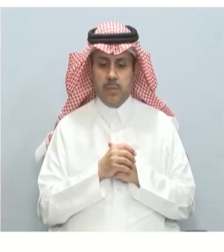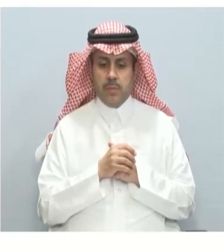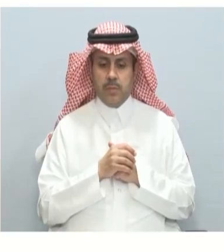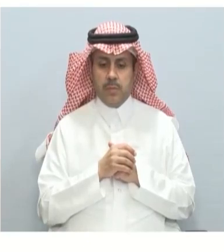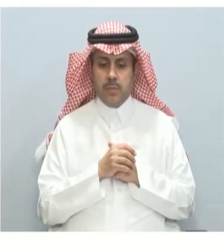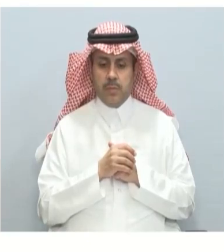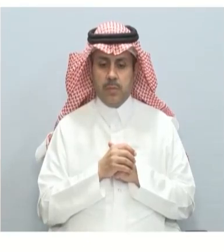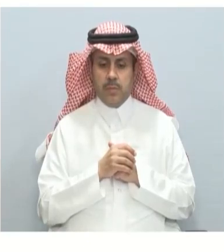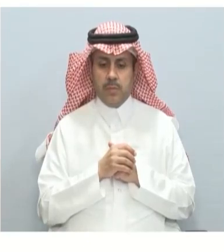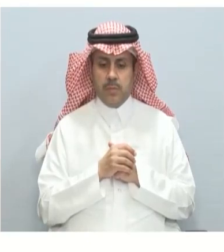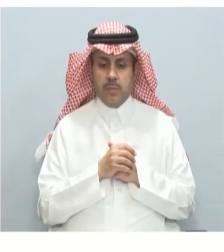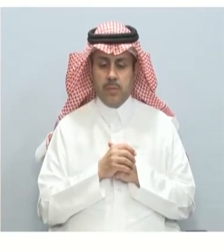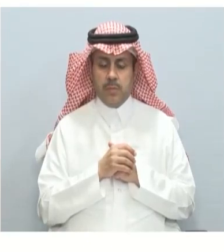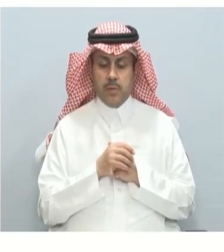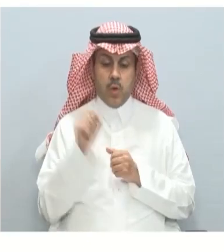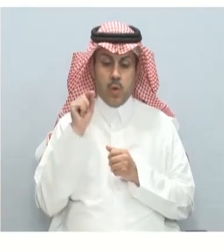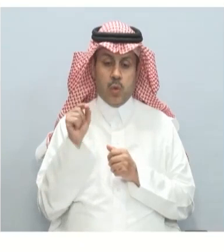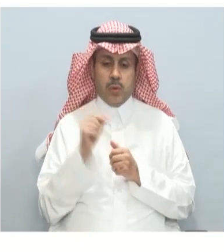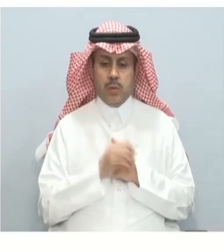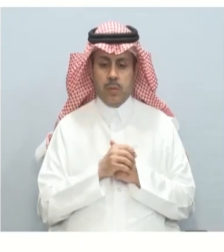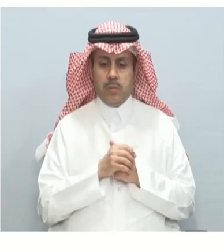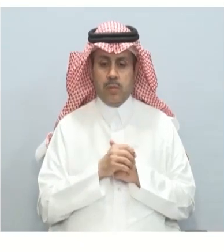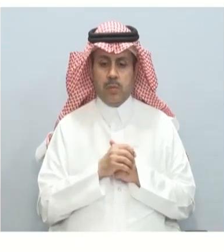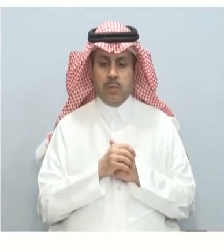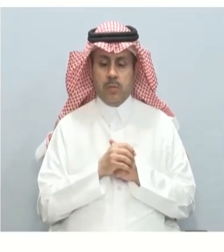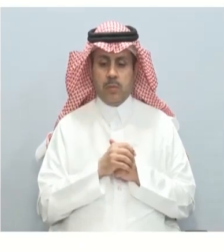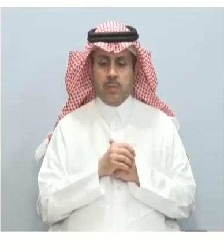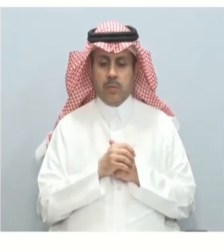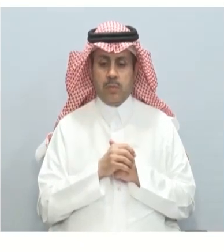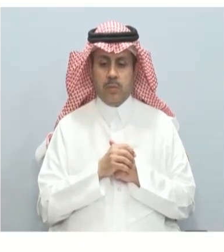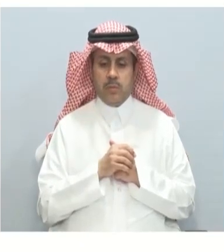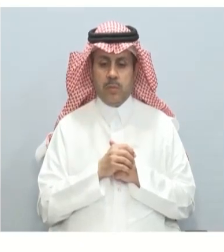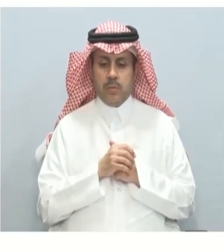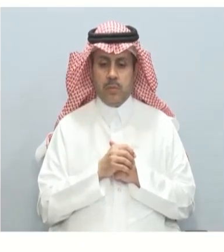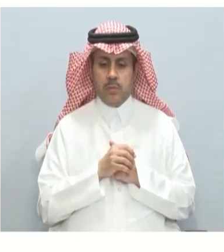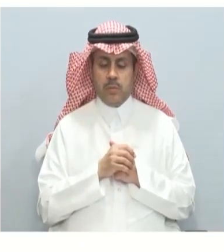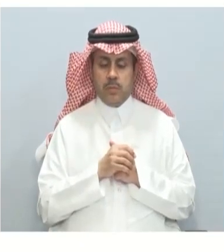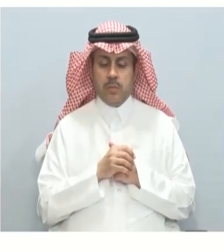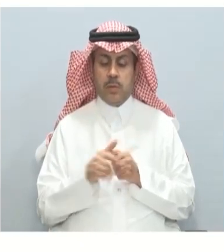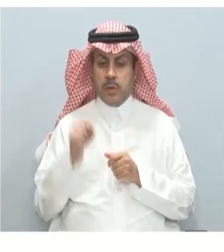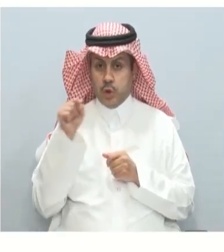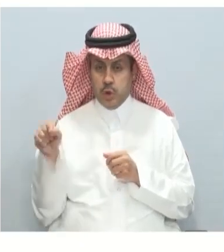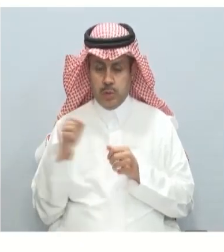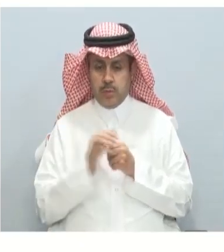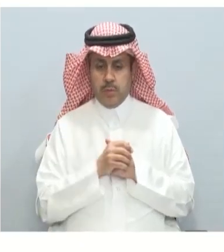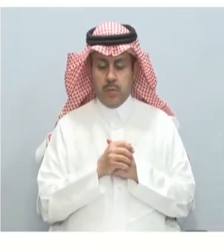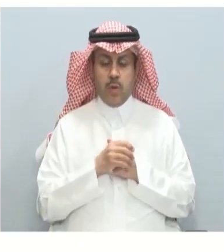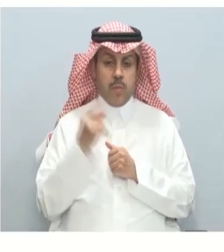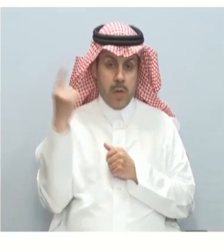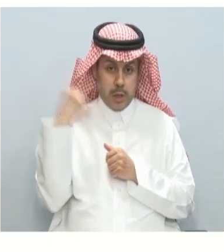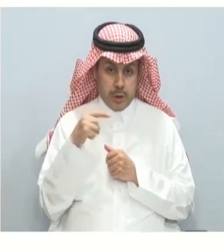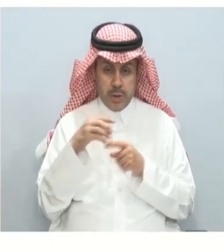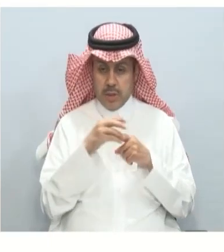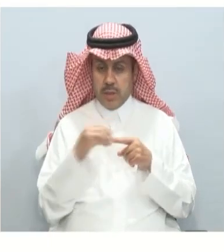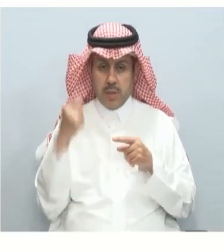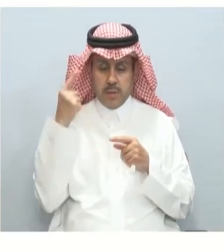ا هذه النقطه تقريبا اللي بتكون بعدها ثم ع وسالب